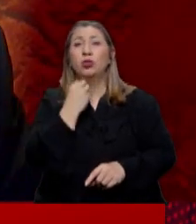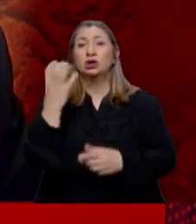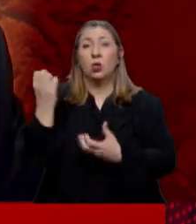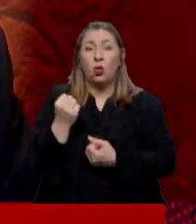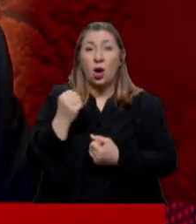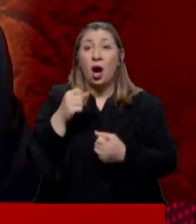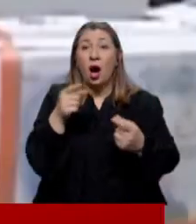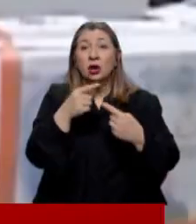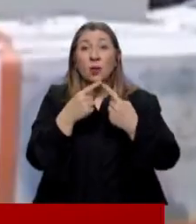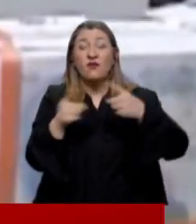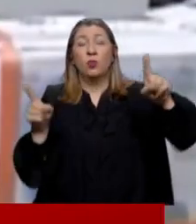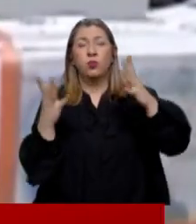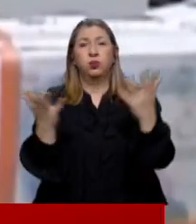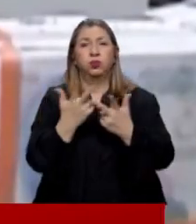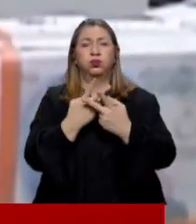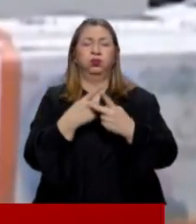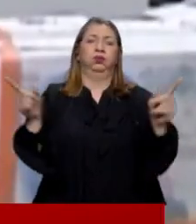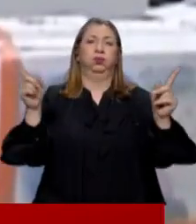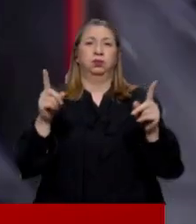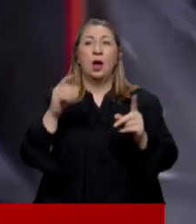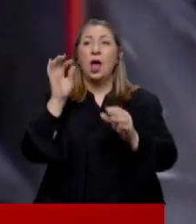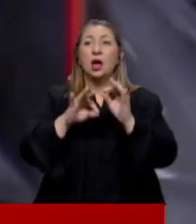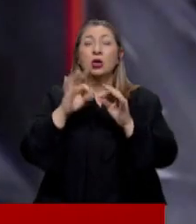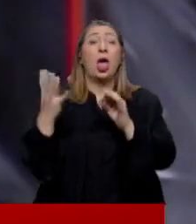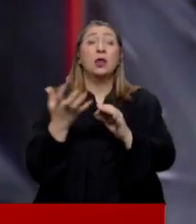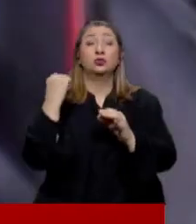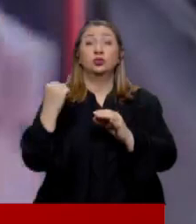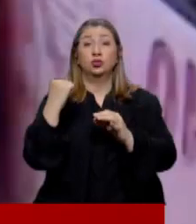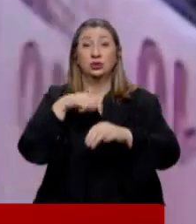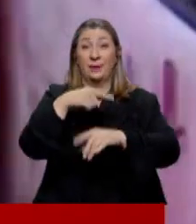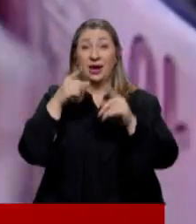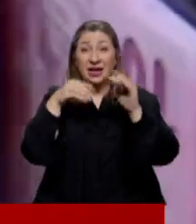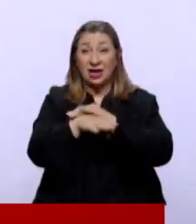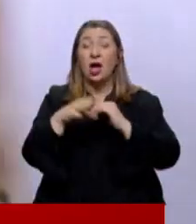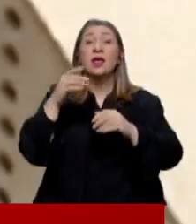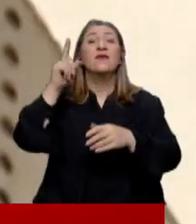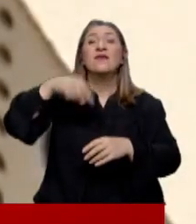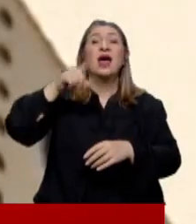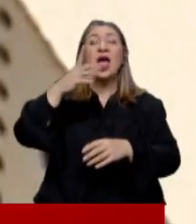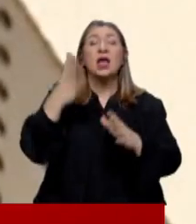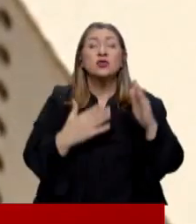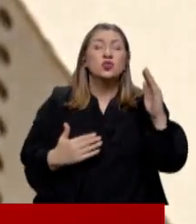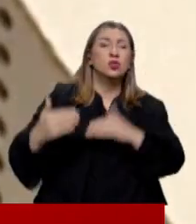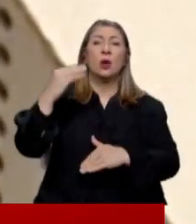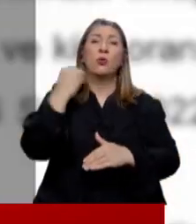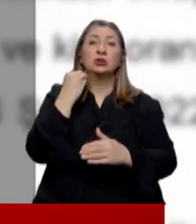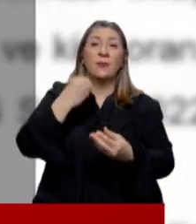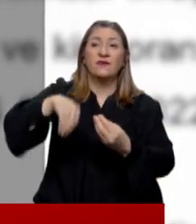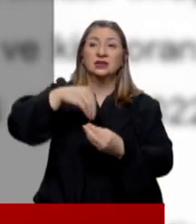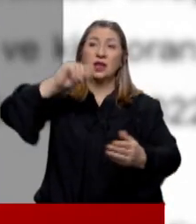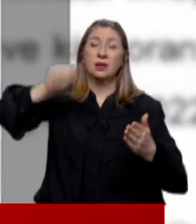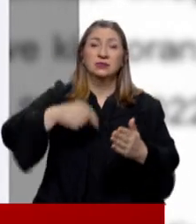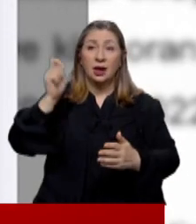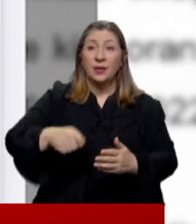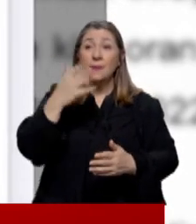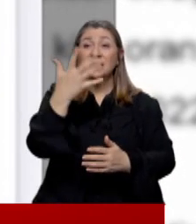borçlanıyor Aradaki fark bu kadar büyük cumhurbaşkanının ekonomide en güçlü döneme giriyoruz dediği gün hazine tarihinin en yüksek borçlanma faizine